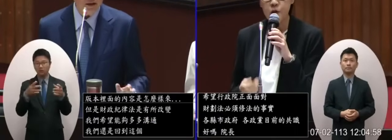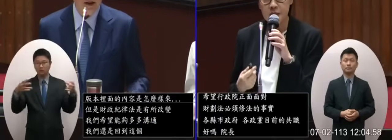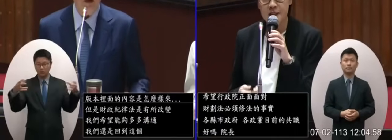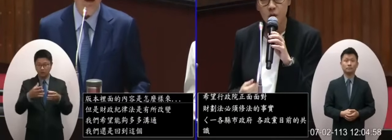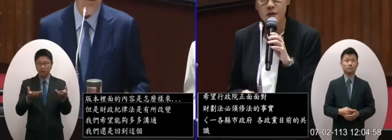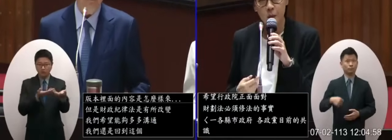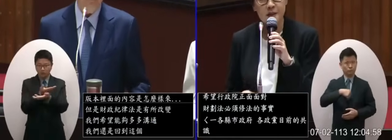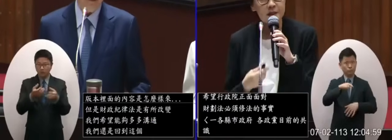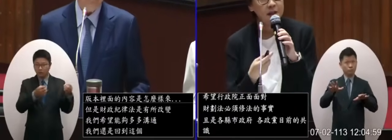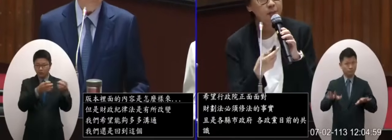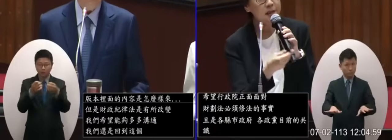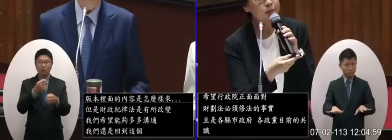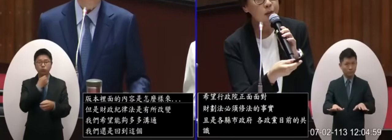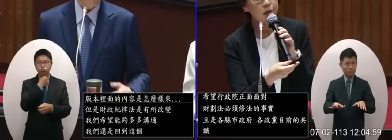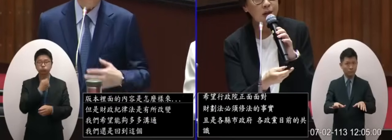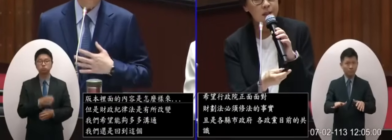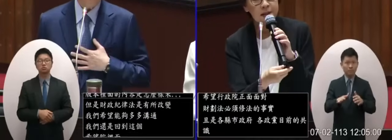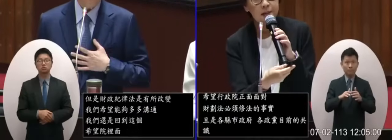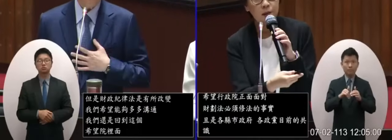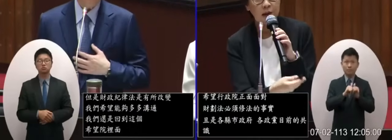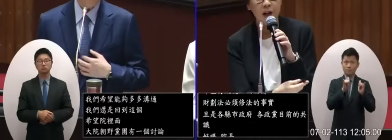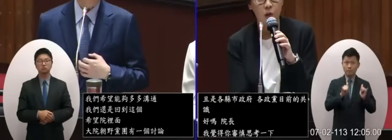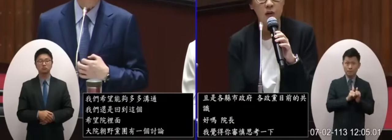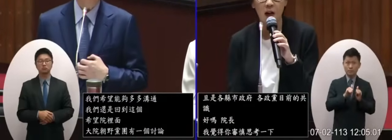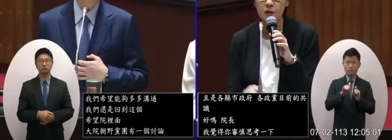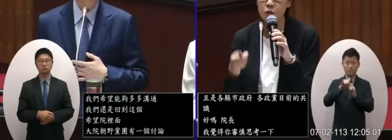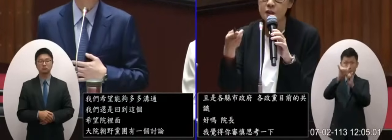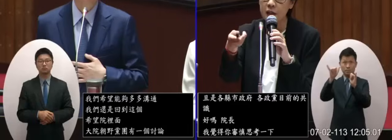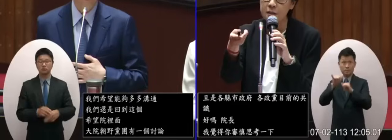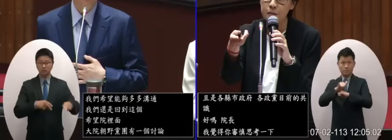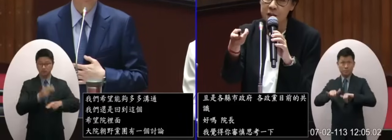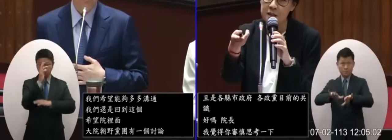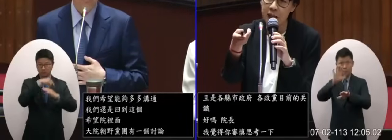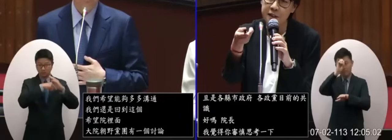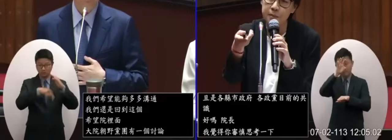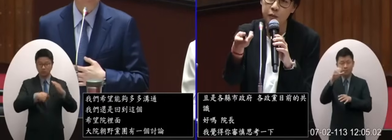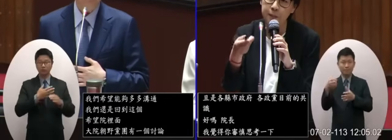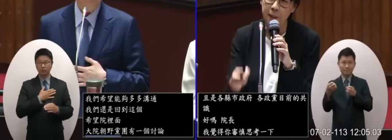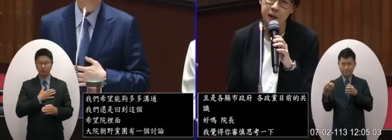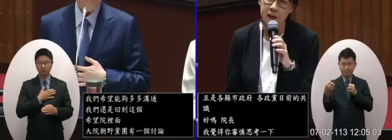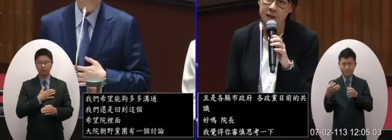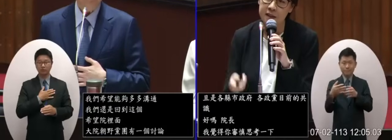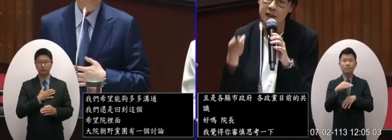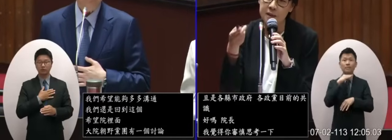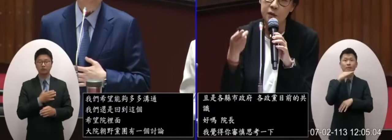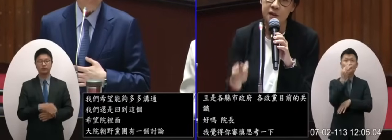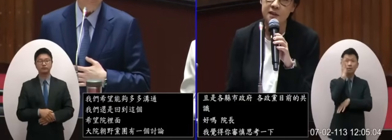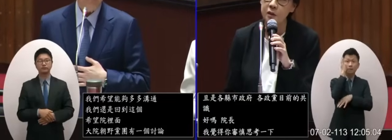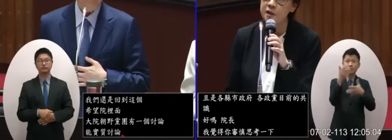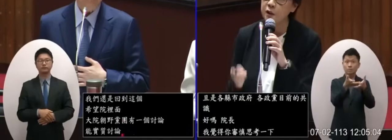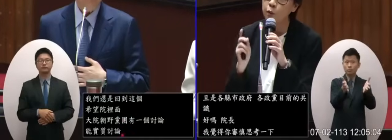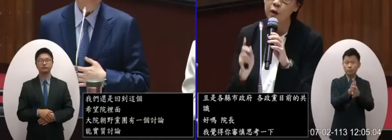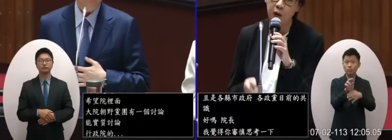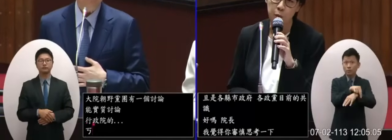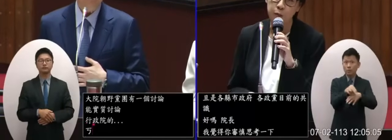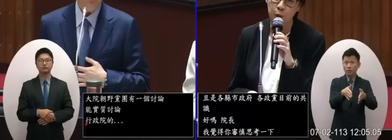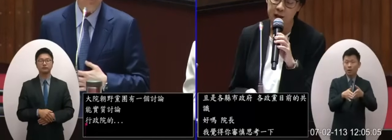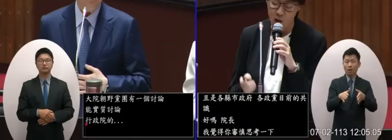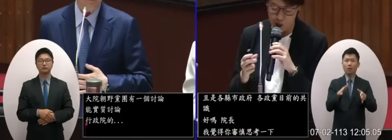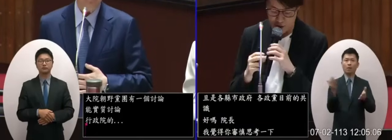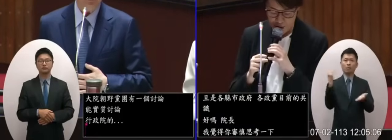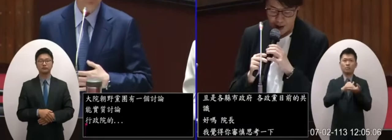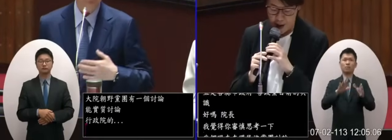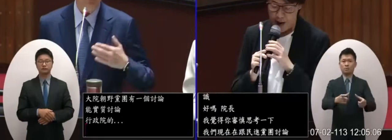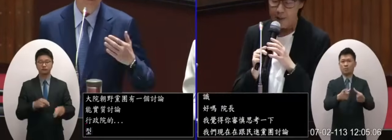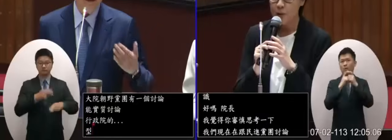我们现在就是希望我们正在跟民进党团讨论啊，那就是等财政部的版本啊，但财政部到今天为止都不回答 我。行政